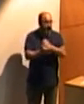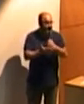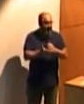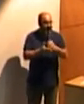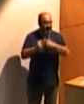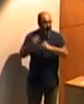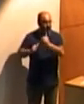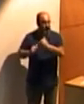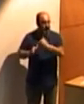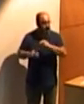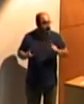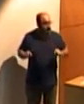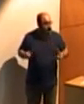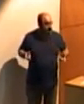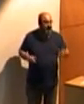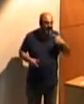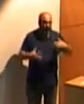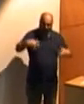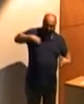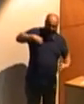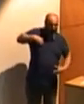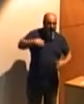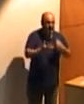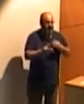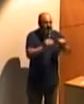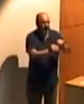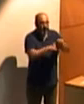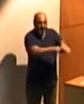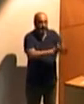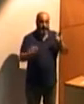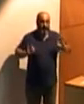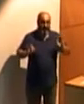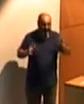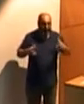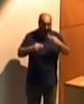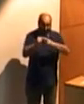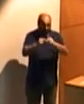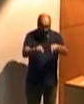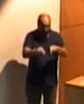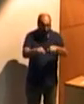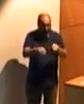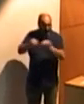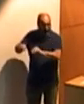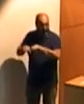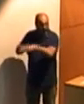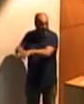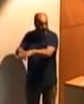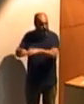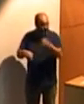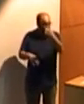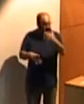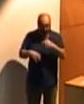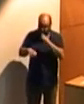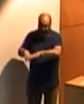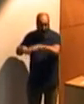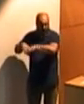présent on ne peut pas brevetées des organes choses comme ça mais un peu moins profité des lego et on peut se poser la question de savoir si et bien une fois que j'aurai tout les lego